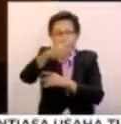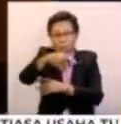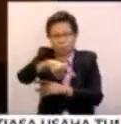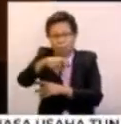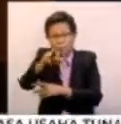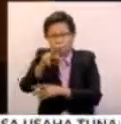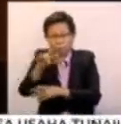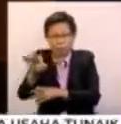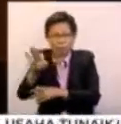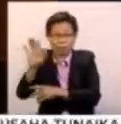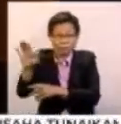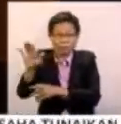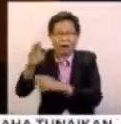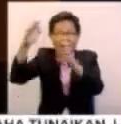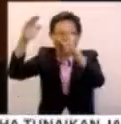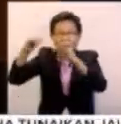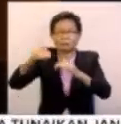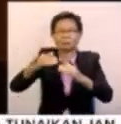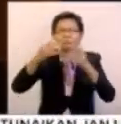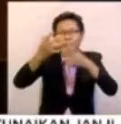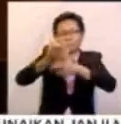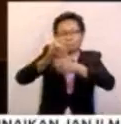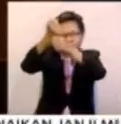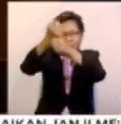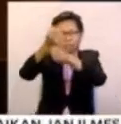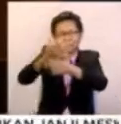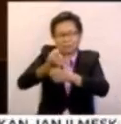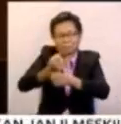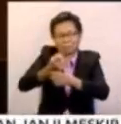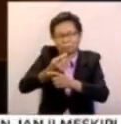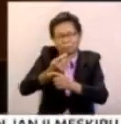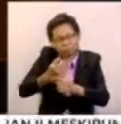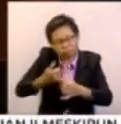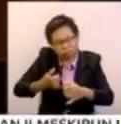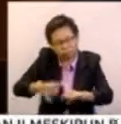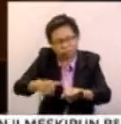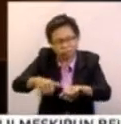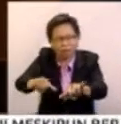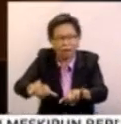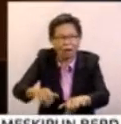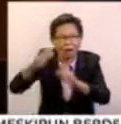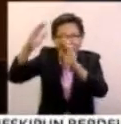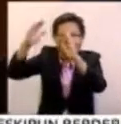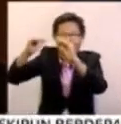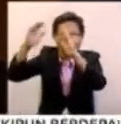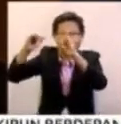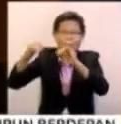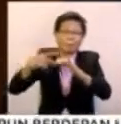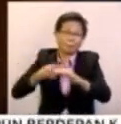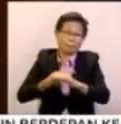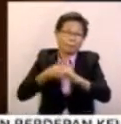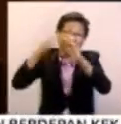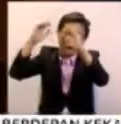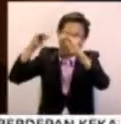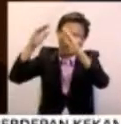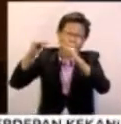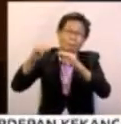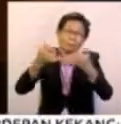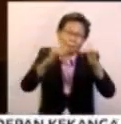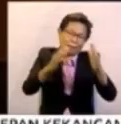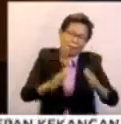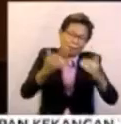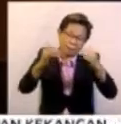Muhammad Suun, beliau berharap kejuaraan ini dapat dipertahankan. Harapan kami agar para pemain ini akan dapat bermain